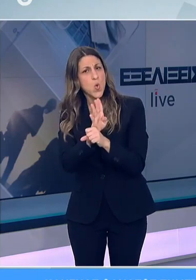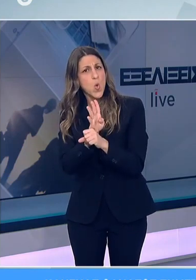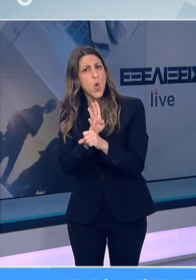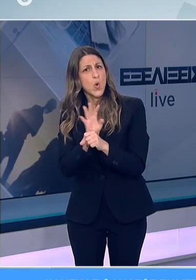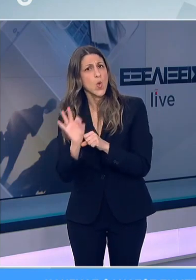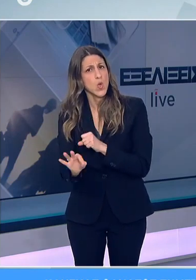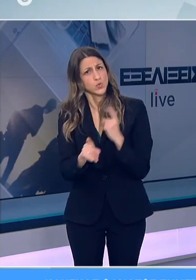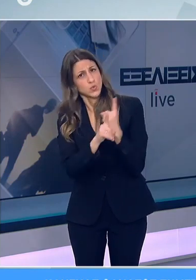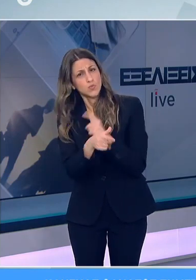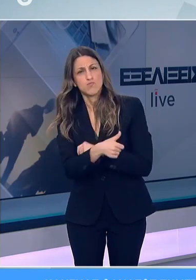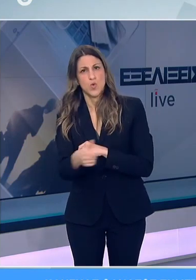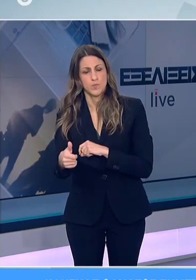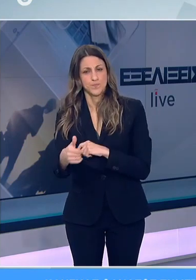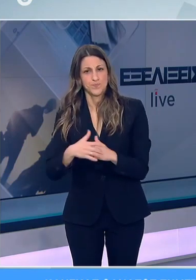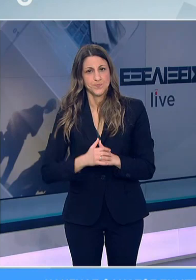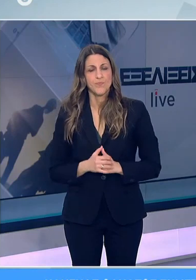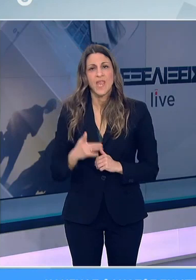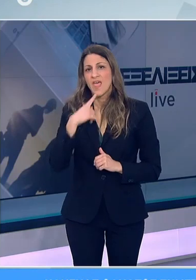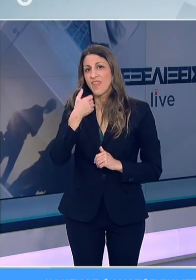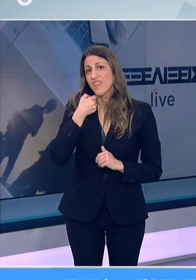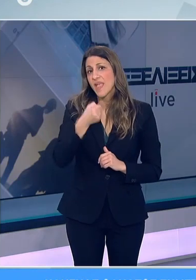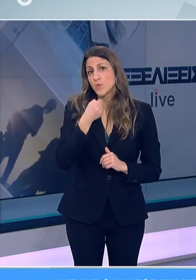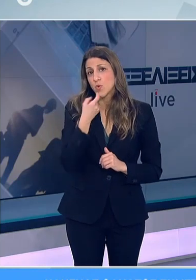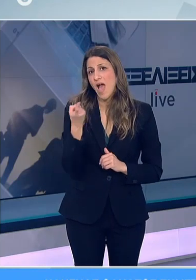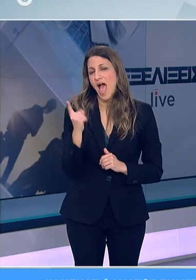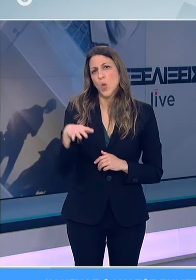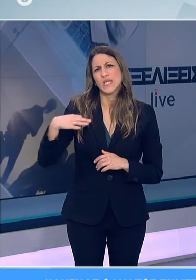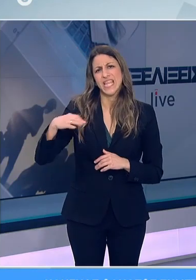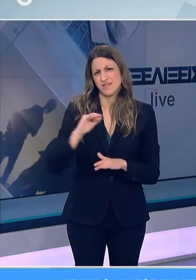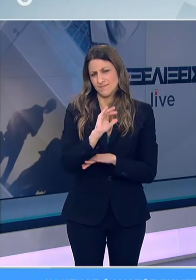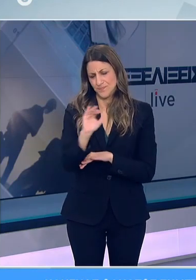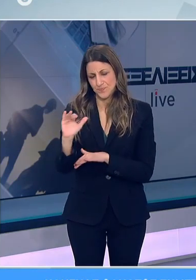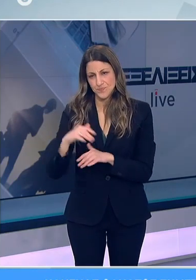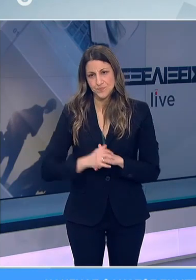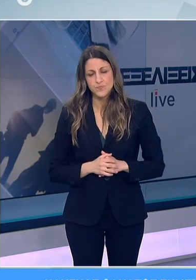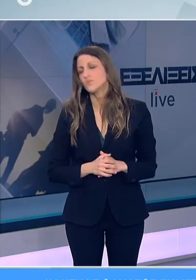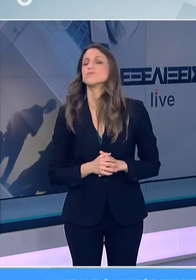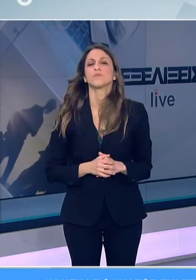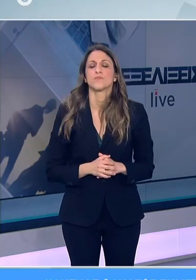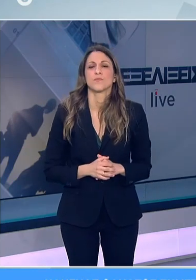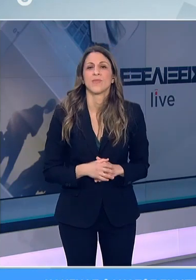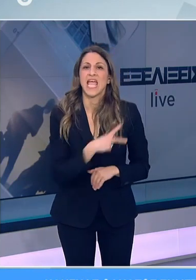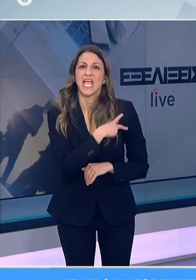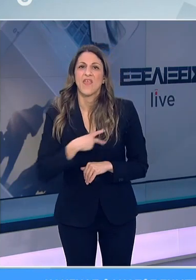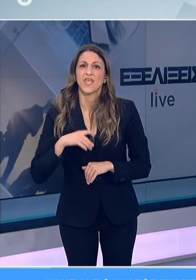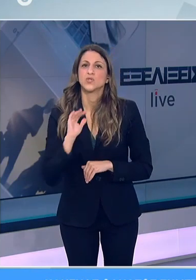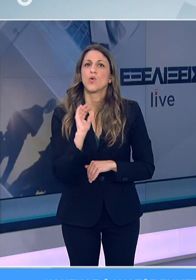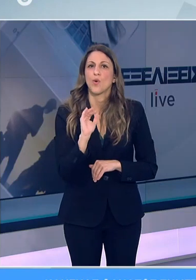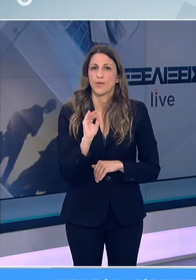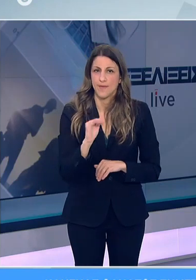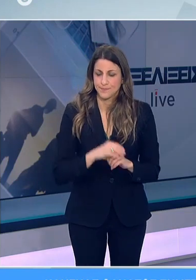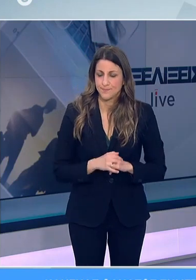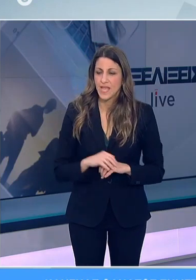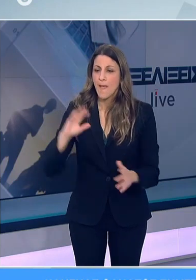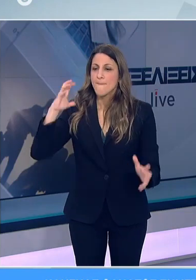Η κυρία Τσιβίκα από το mononews.gr. Κύριε Τσιόδρα, σύμφωνα με στελέχη του Παγκόσμιου Οργανισμού Υγείας, η COVID-19 μπορεί